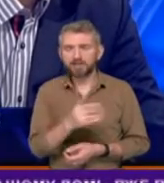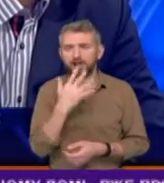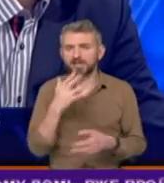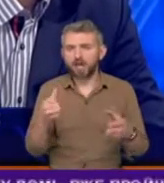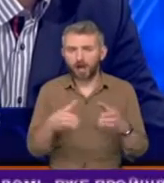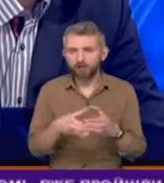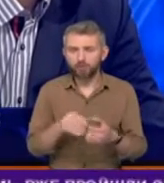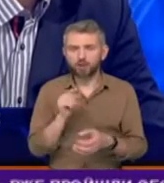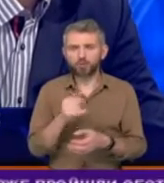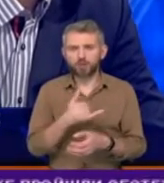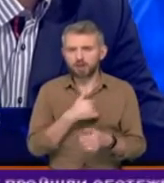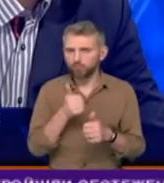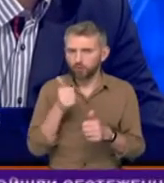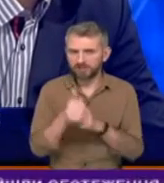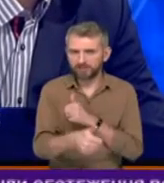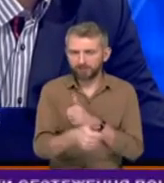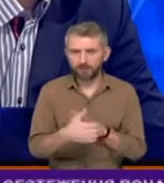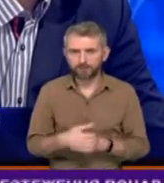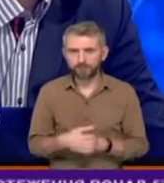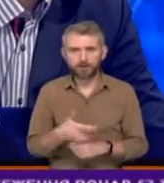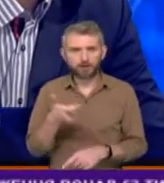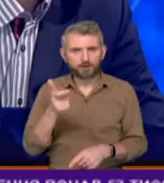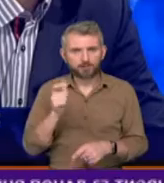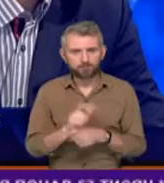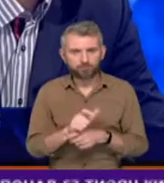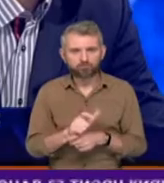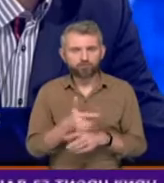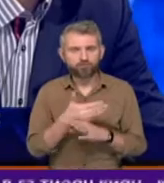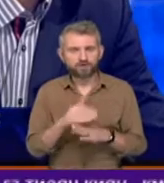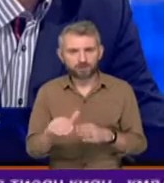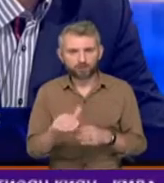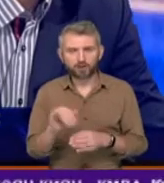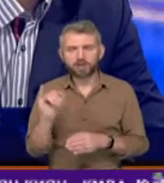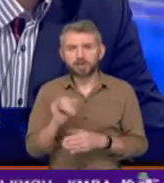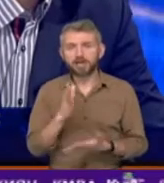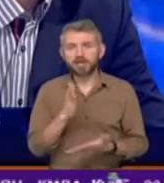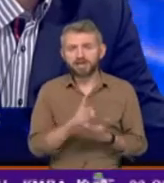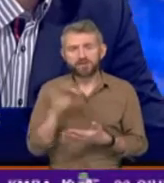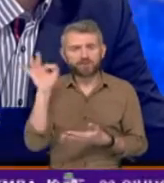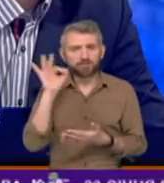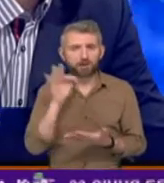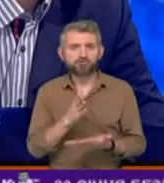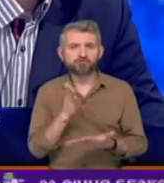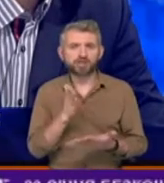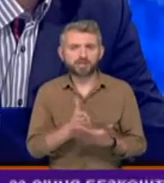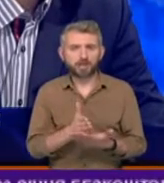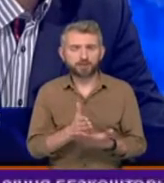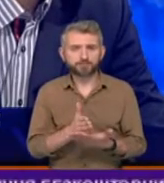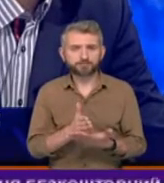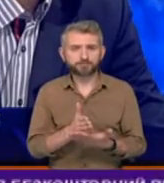нас прогресивна, більшою частиною. Є в Німеччині є